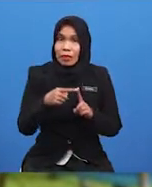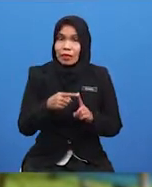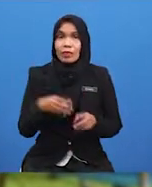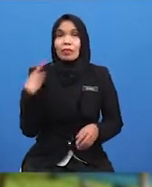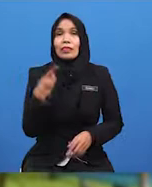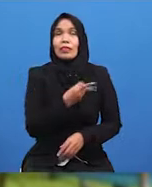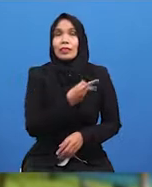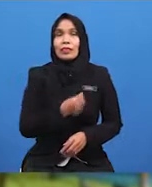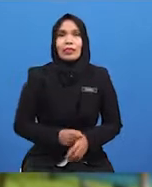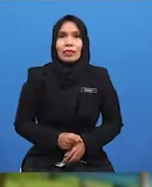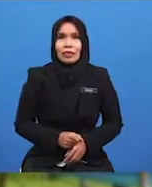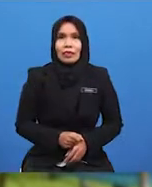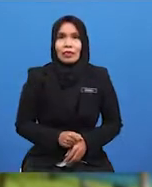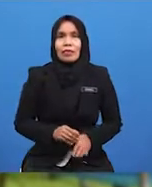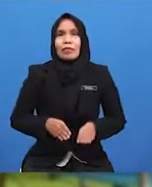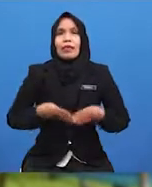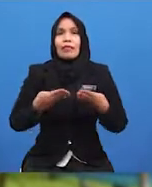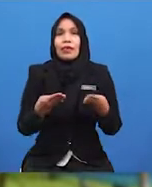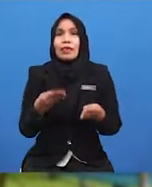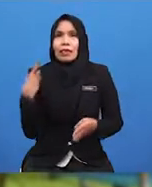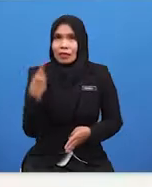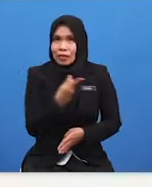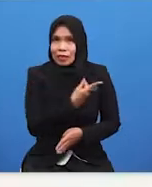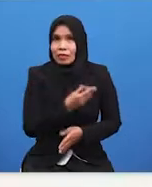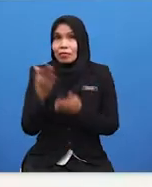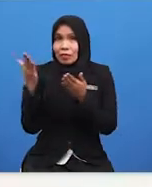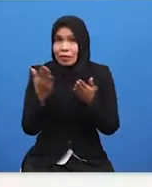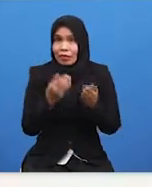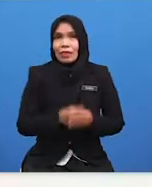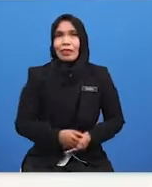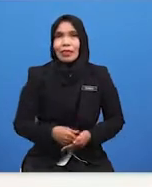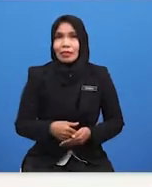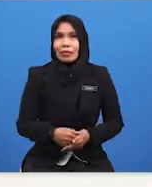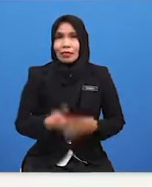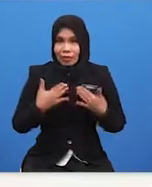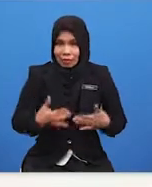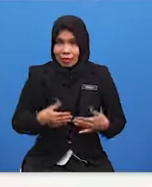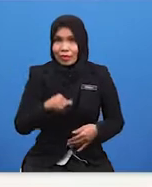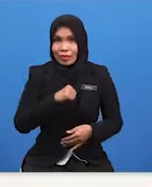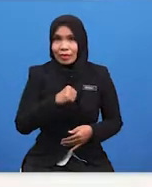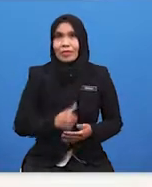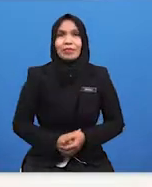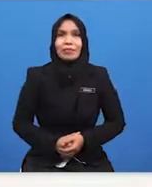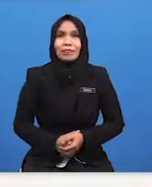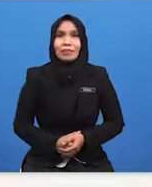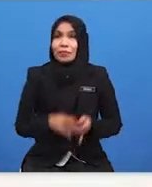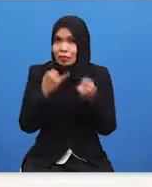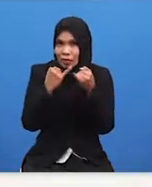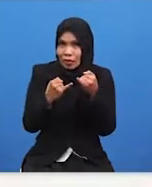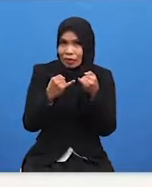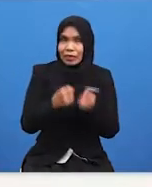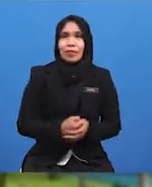bagaimana kita nelayan diri sendiri jadi pada akhir sesi pembelajaran